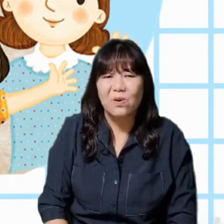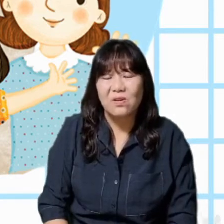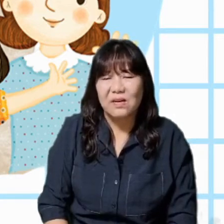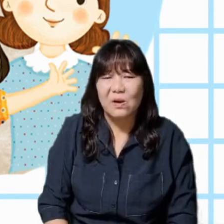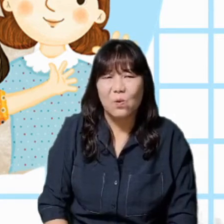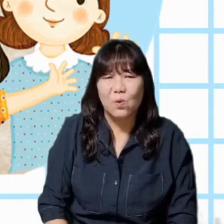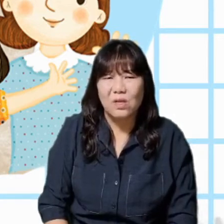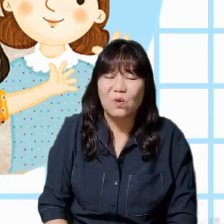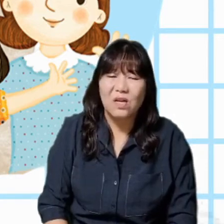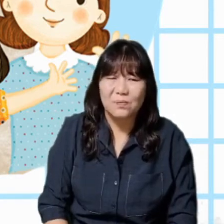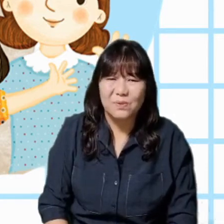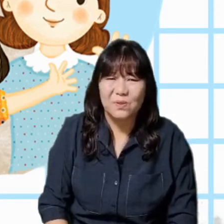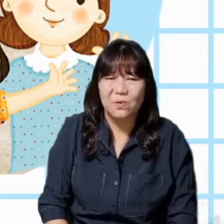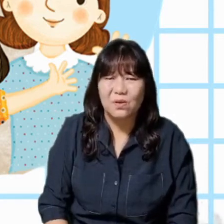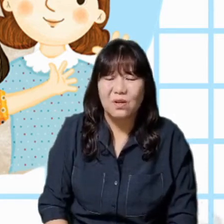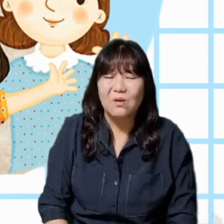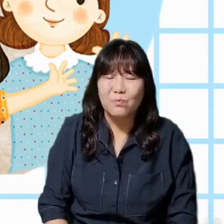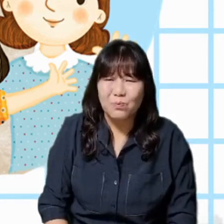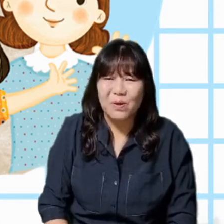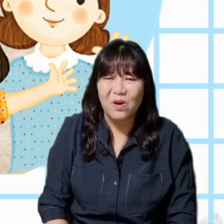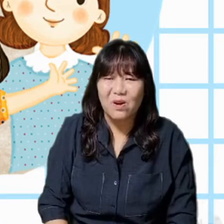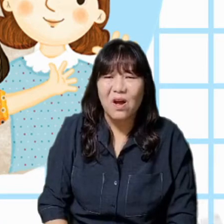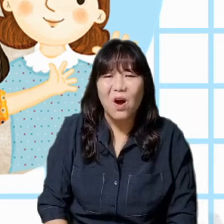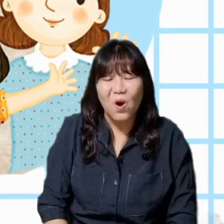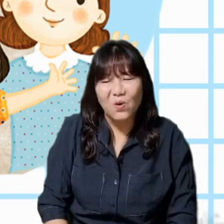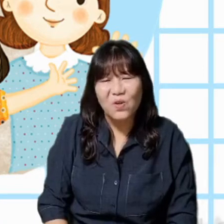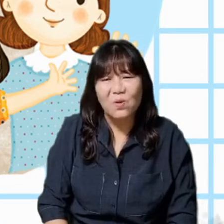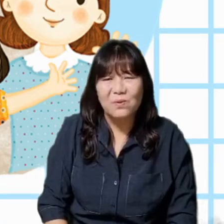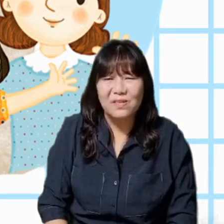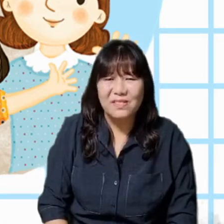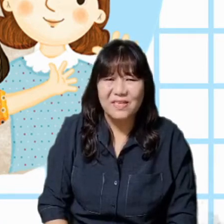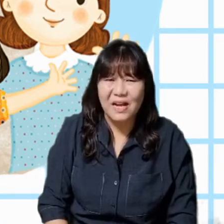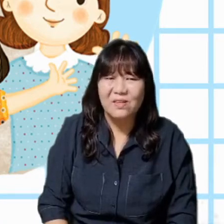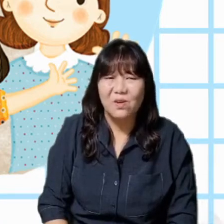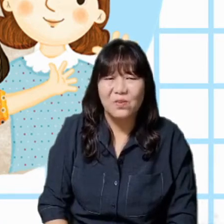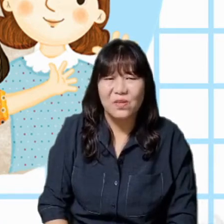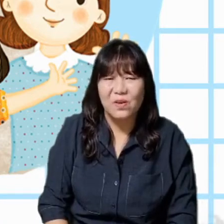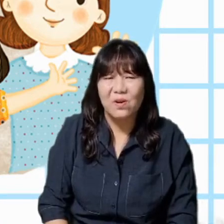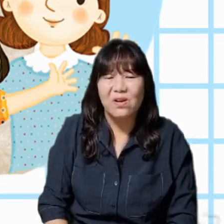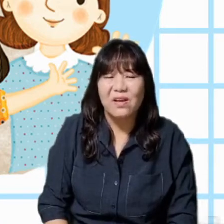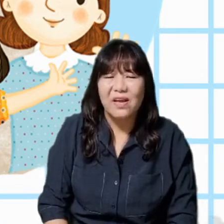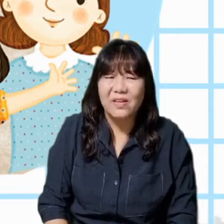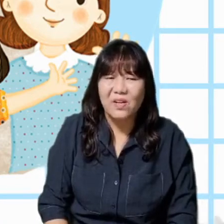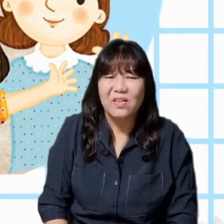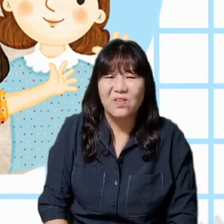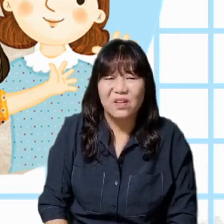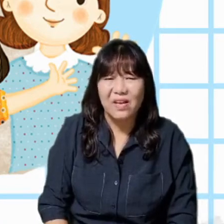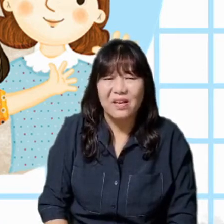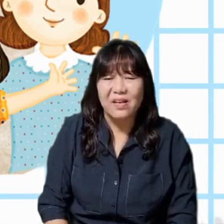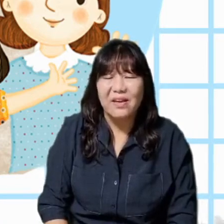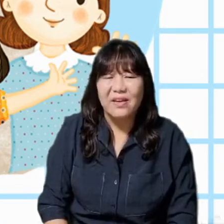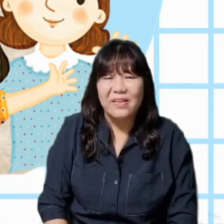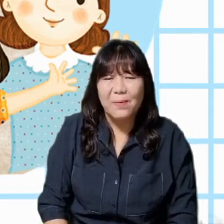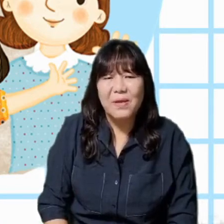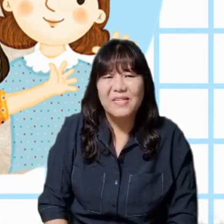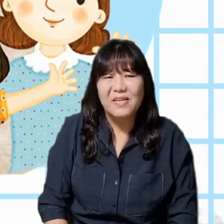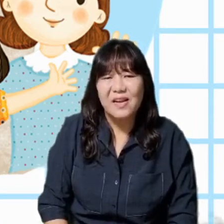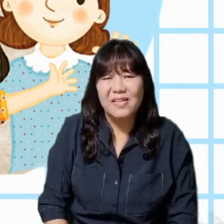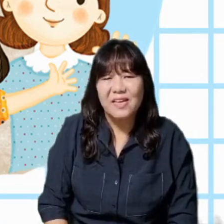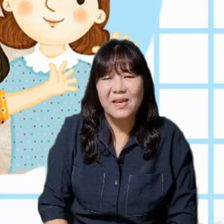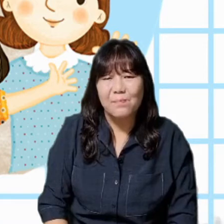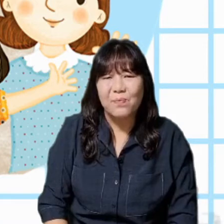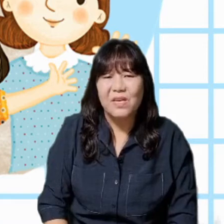구원해주세요. 라고 기도하십시오. 분명 어려움을 잘 견뎌 해결한 뒤에